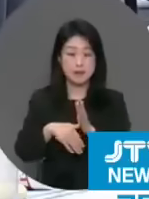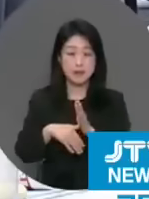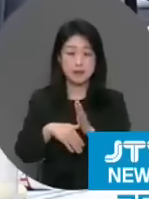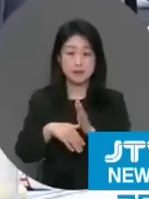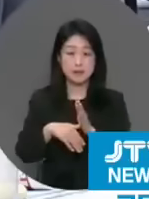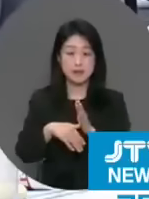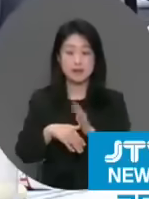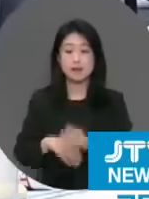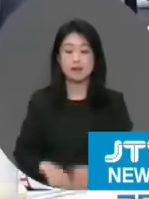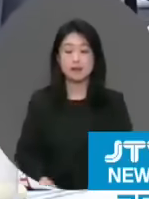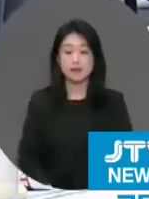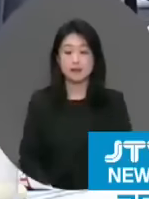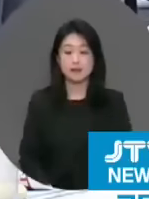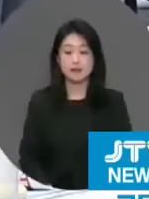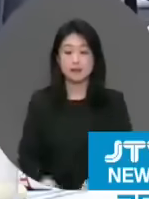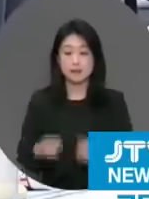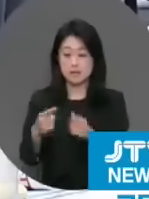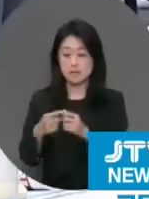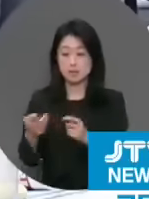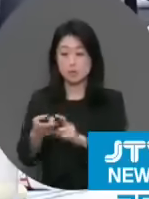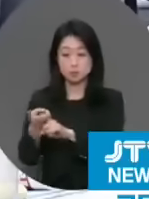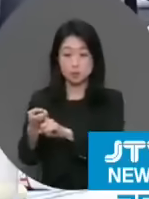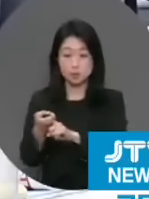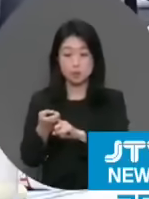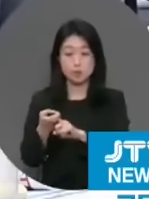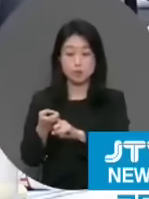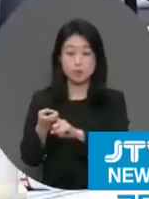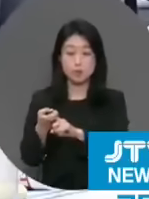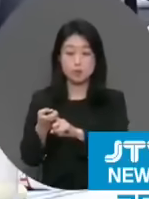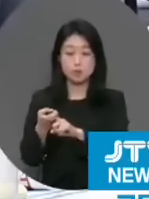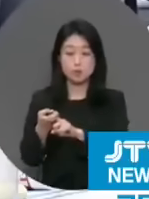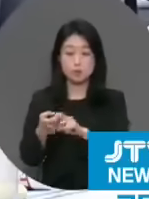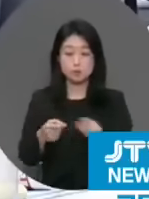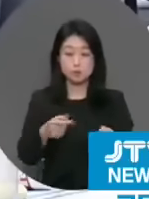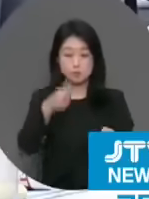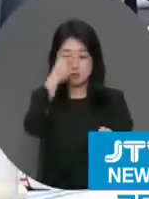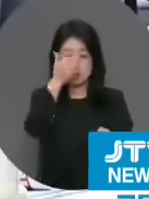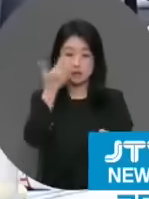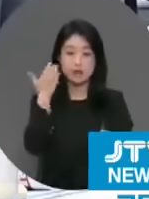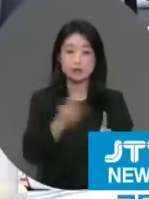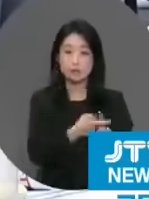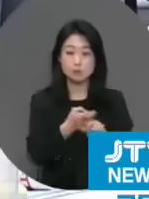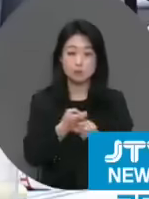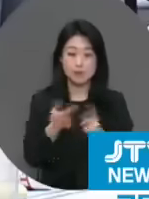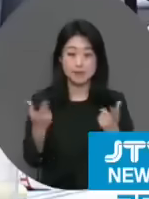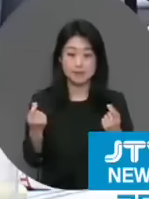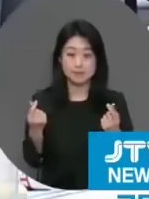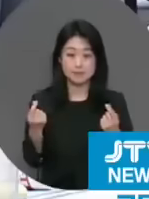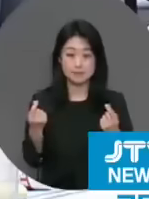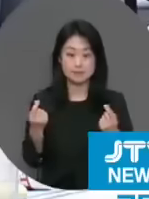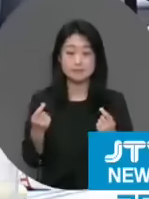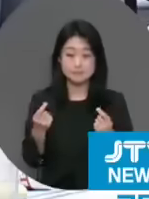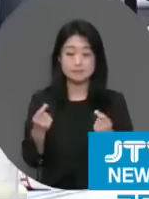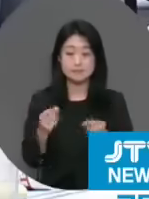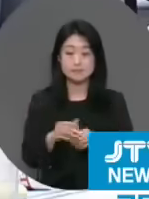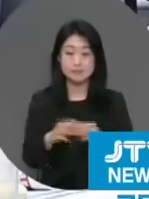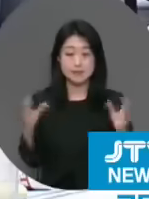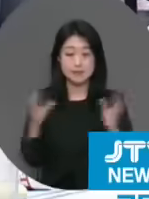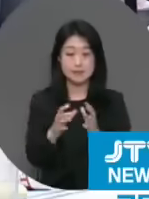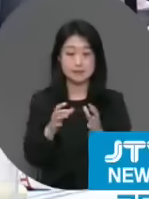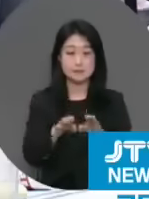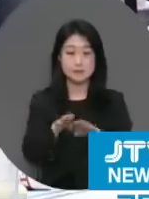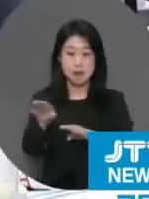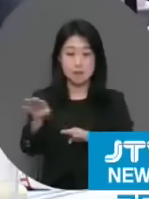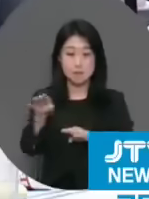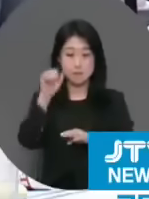시작됐을 때가 일노조하고 군노조하고 같이 파업을 한 거죠? 그때 겹치는 기간이 있던 걸로 알고 아니, 있습니다. 같이